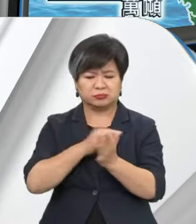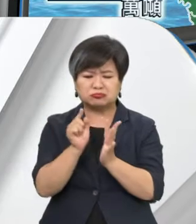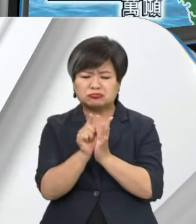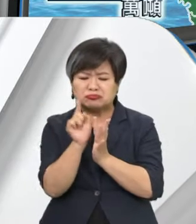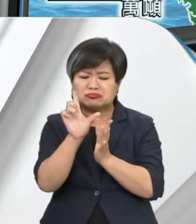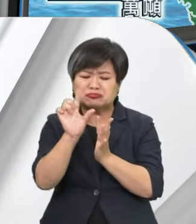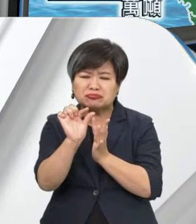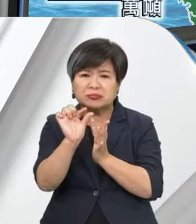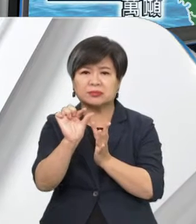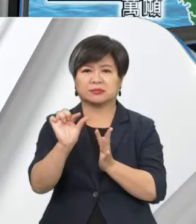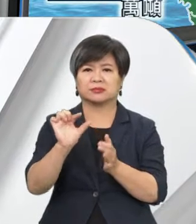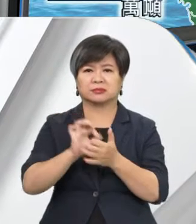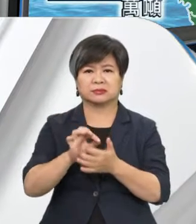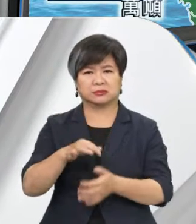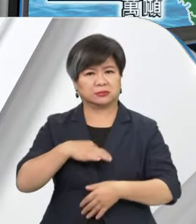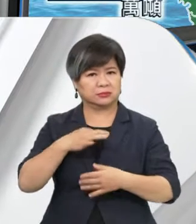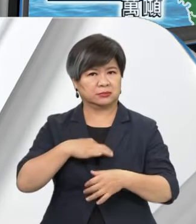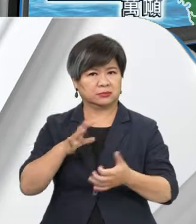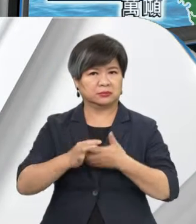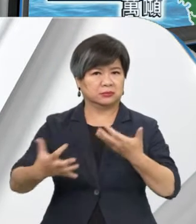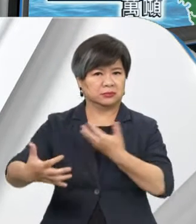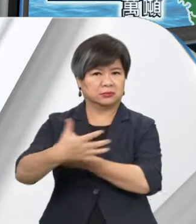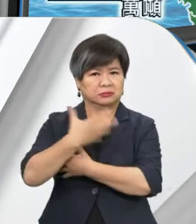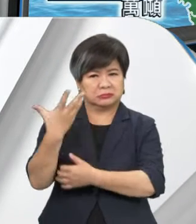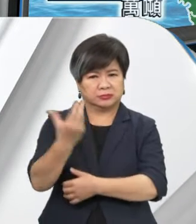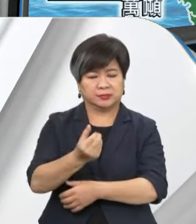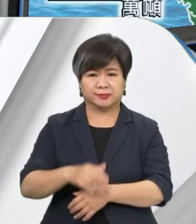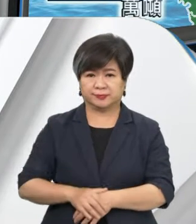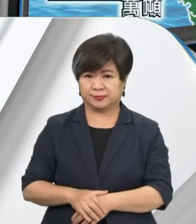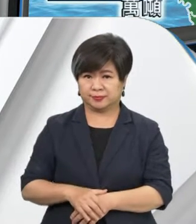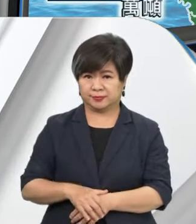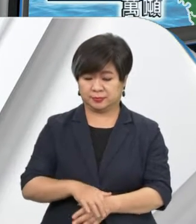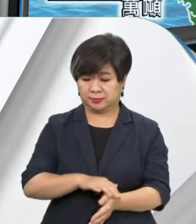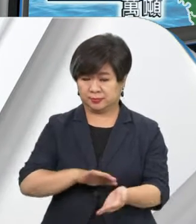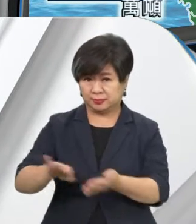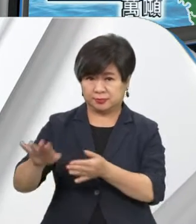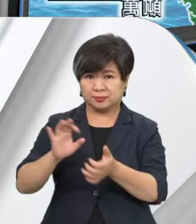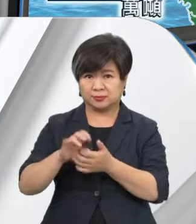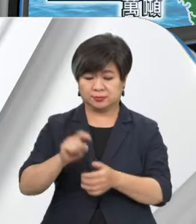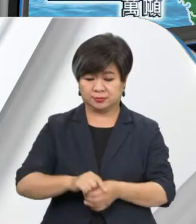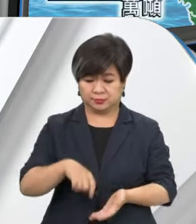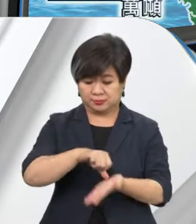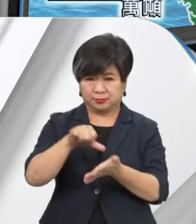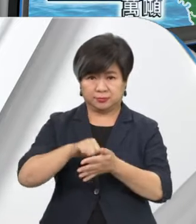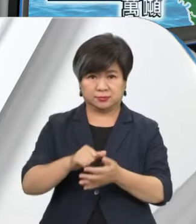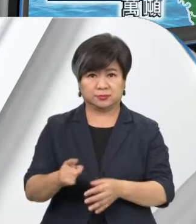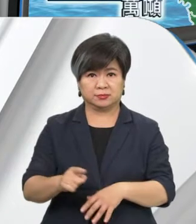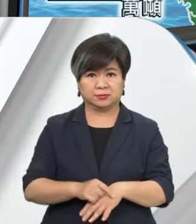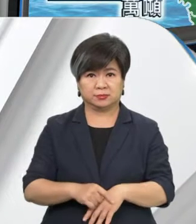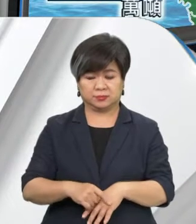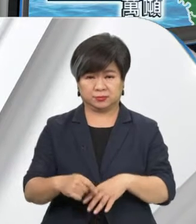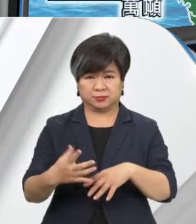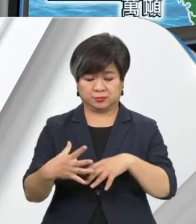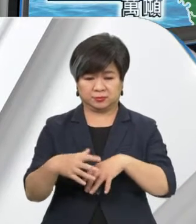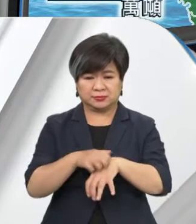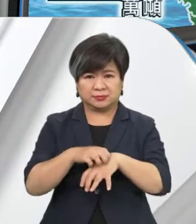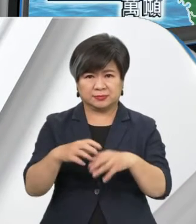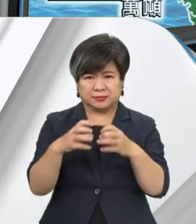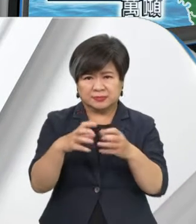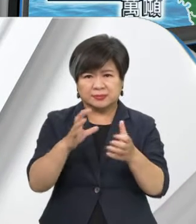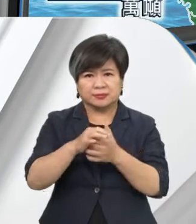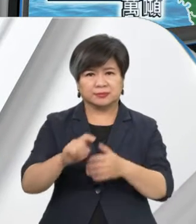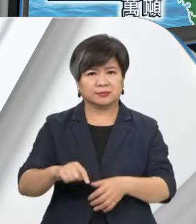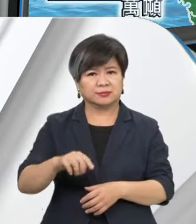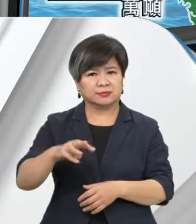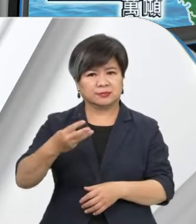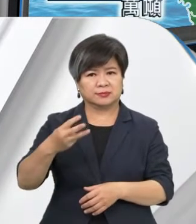农民动手经营的产量不受到影响。那么三百人公顷的五二天，当多天里啊，根本就没